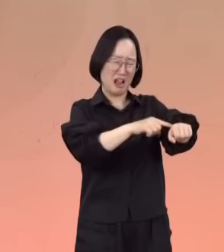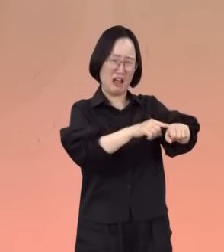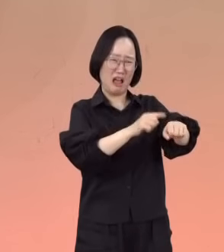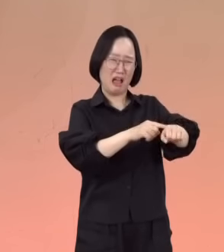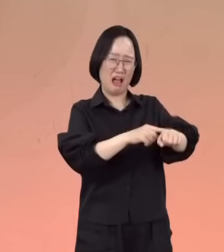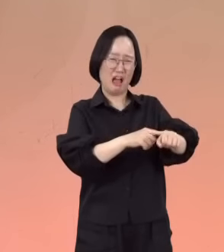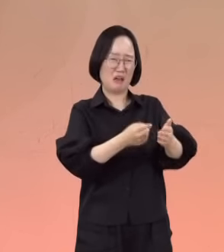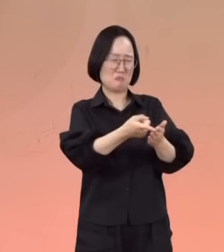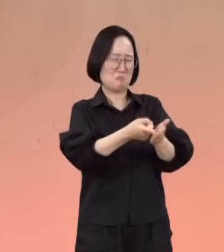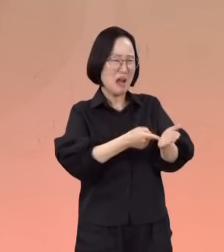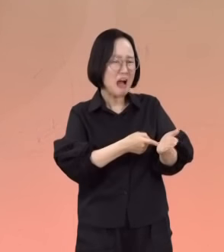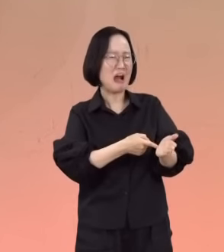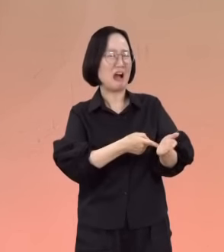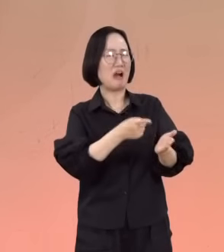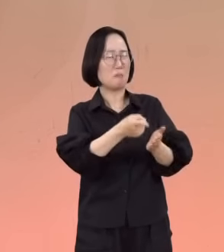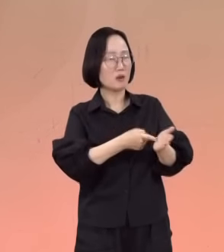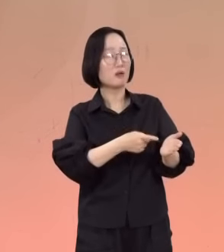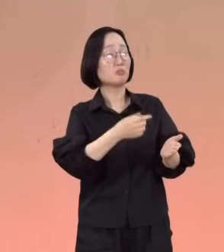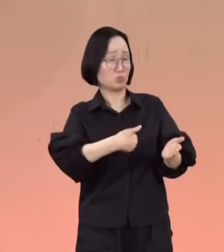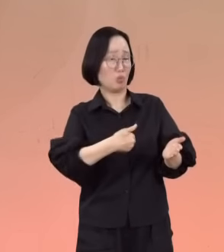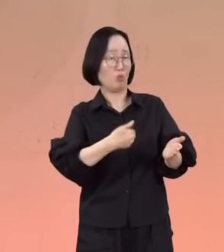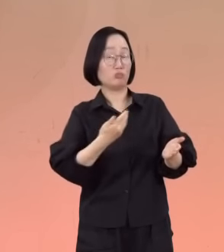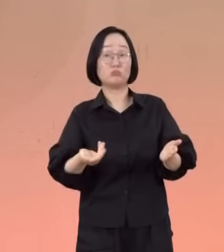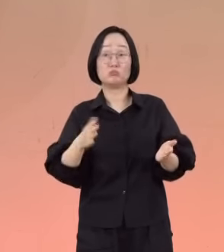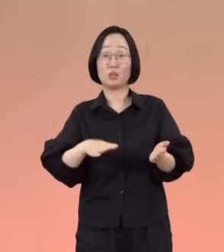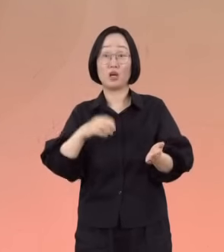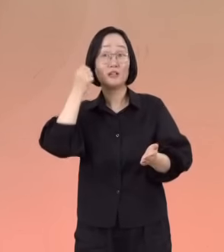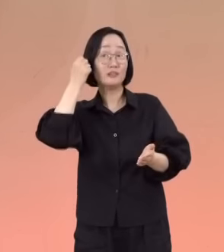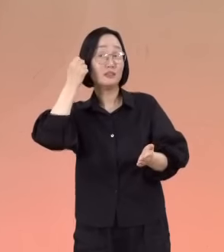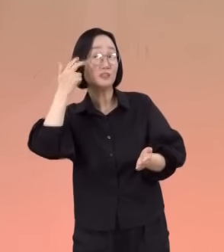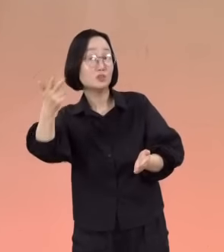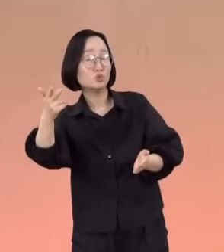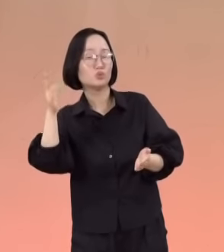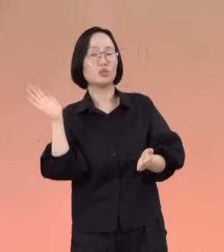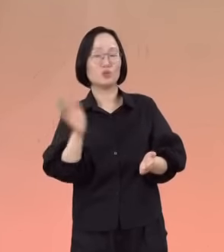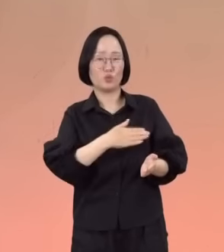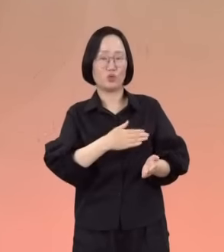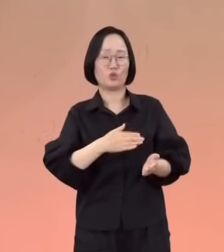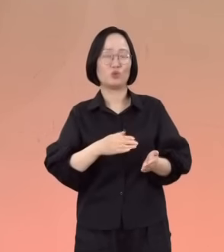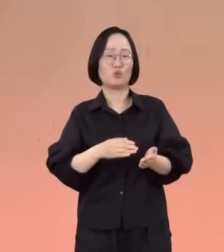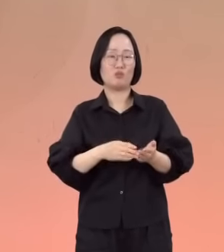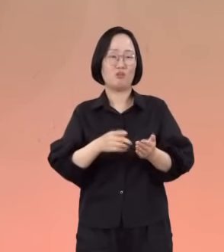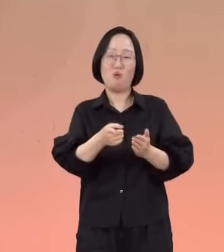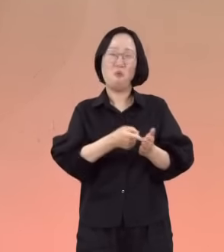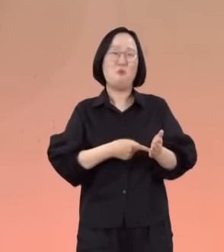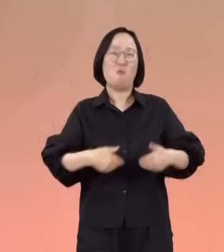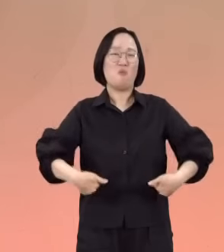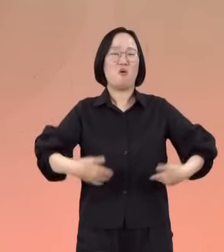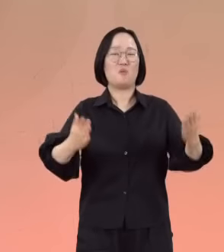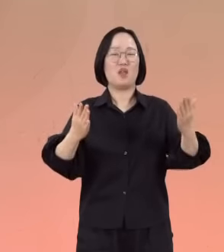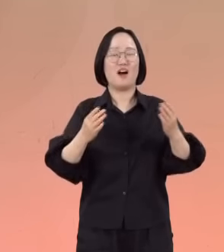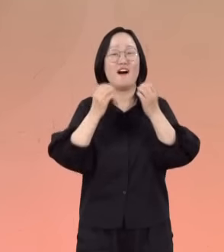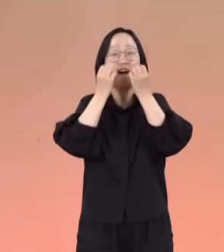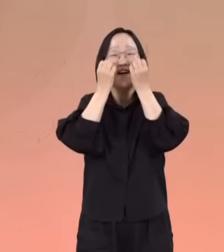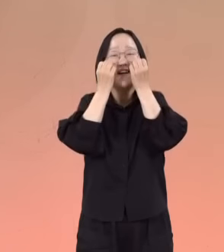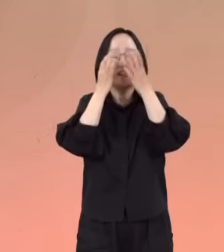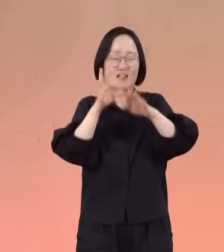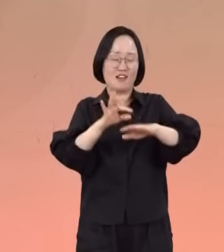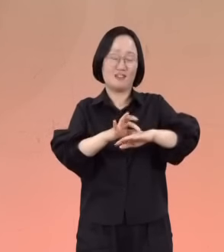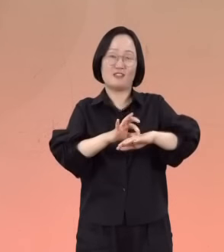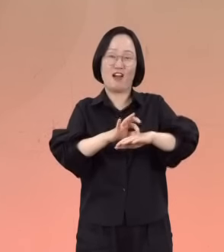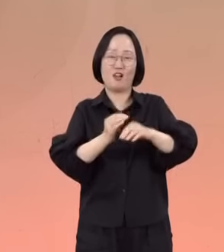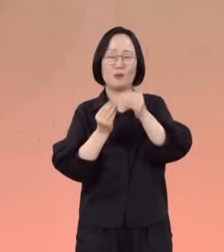간절하게 염불하고 그 문개인 발등에서 세 살이 돋아나기 시작하면서